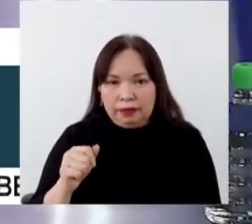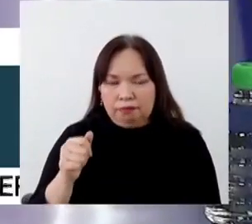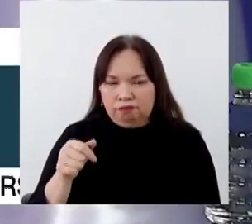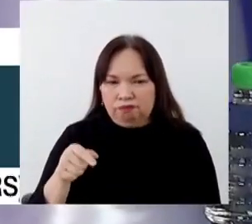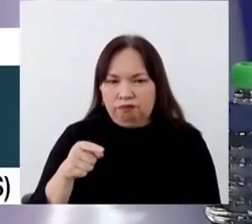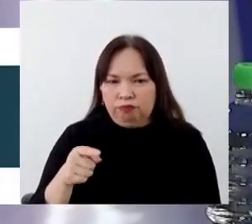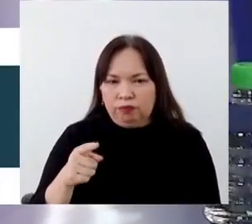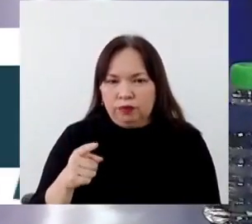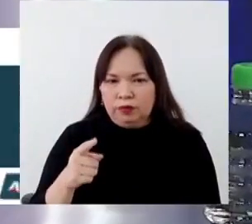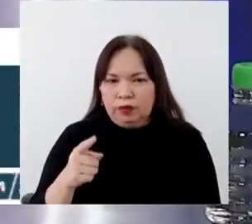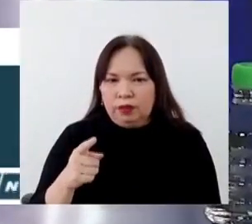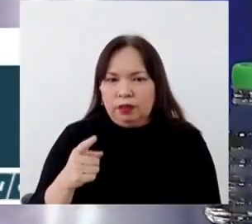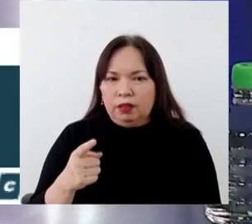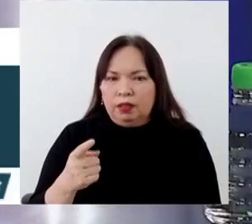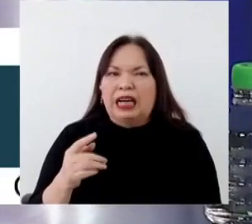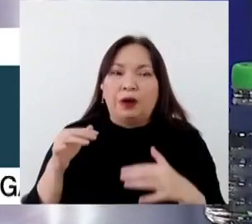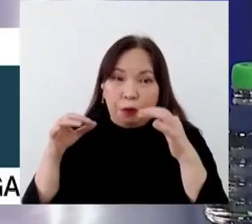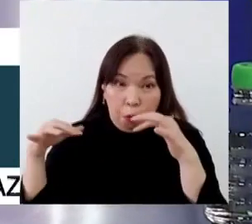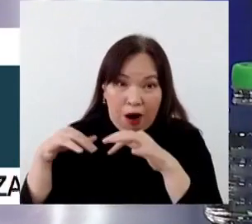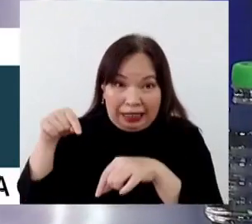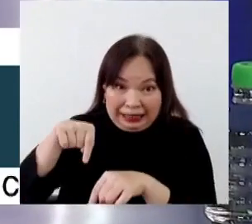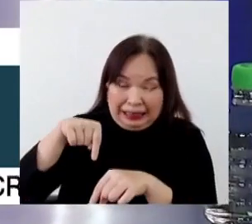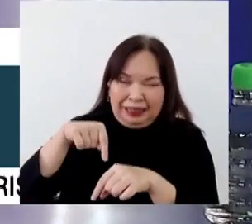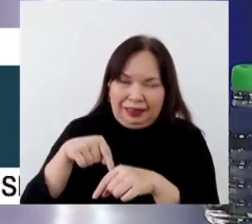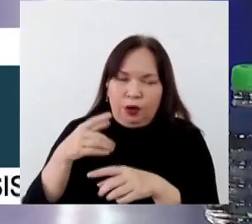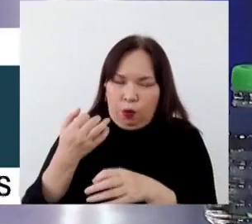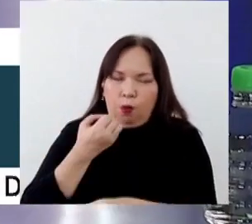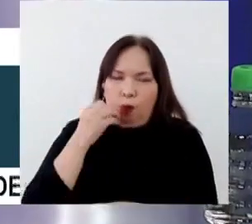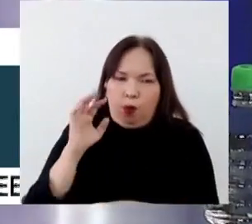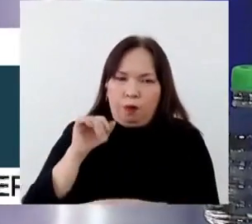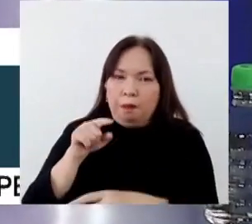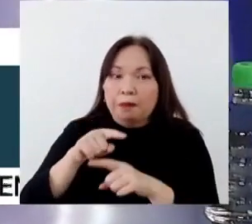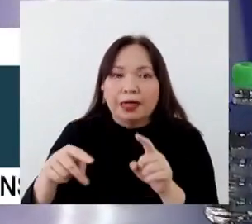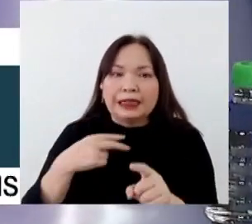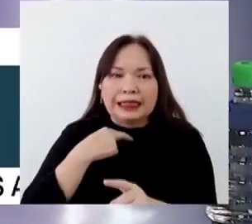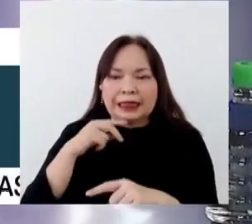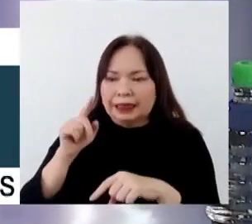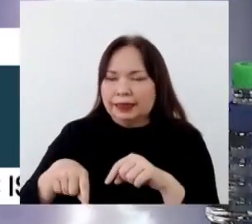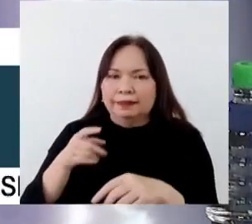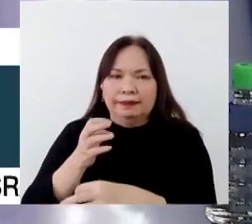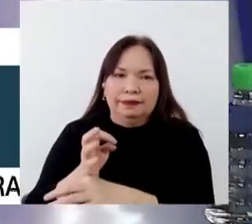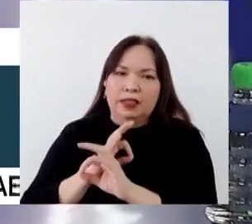Nagpa-parinig na, nagpa-iwatid na gusto nilang umuwi. Umuwi po. As long as makakuha tayo ng